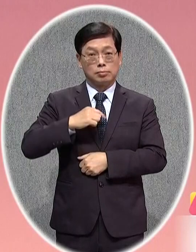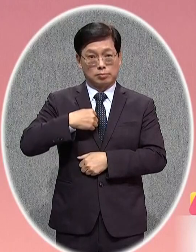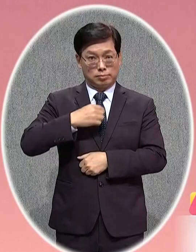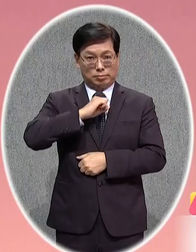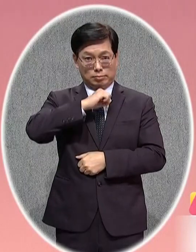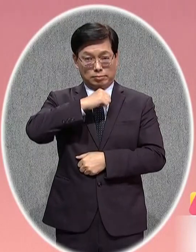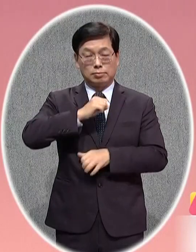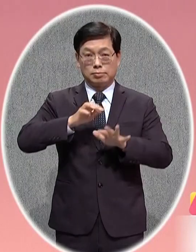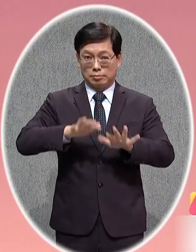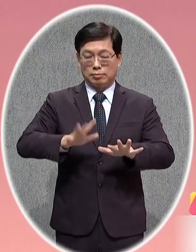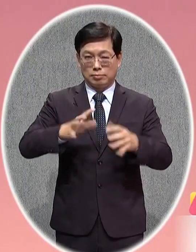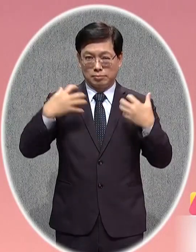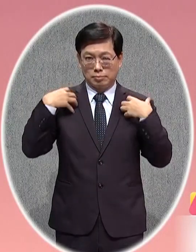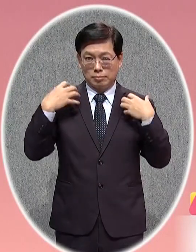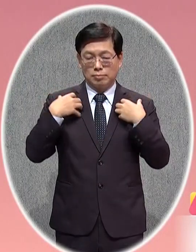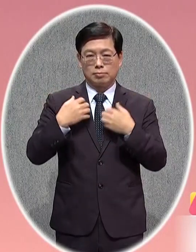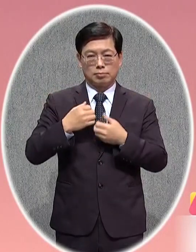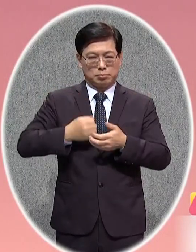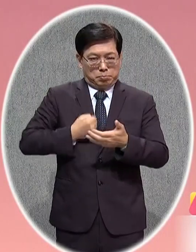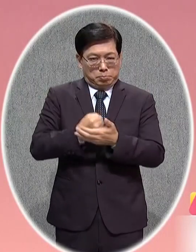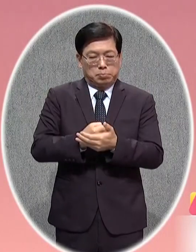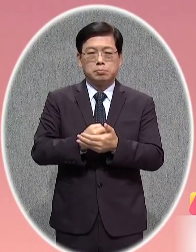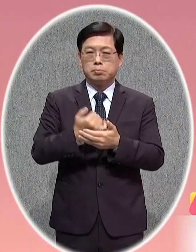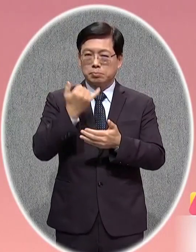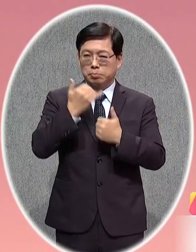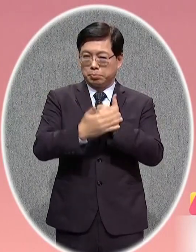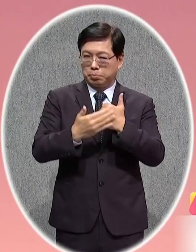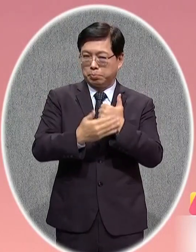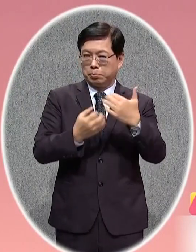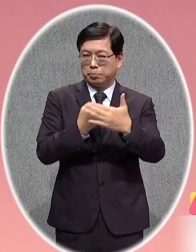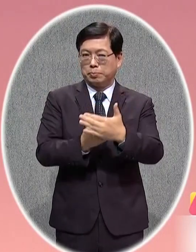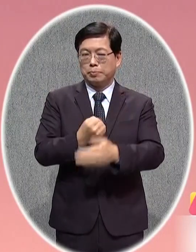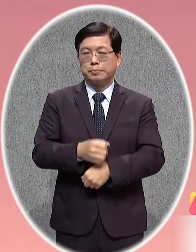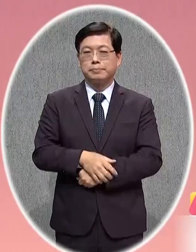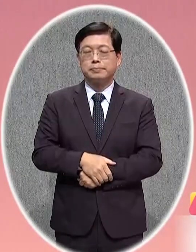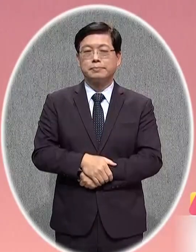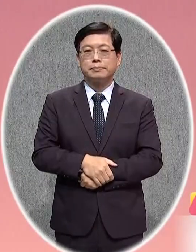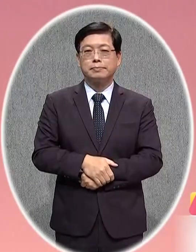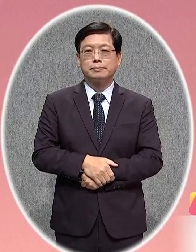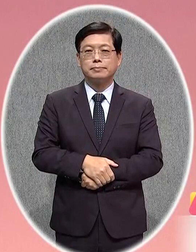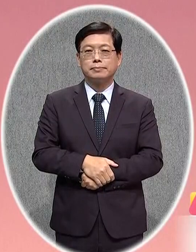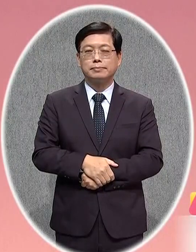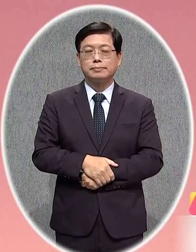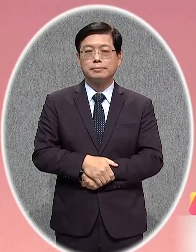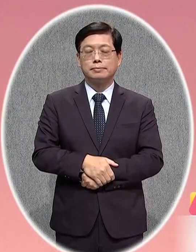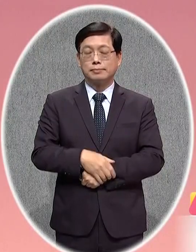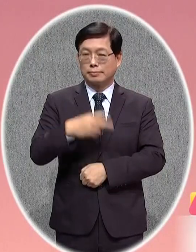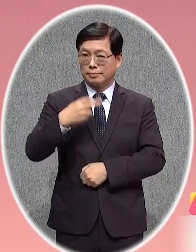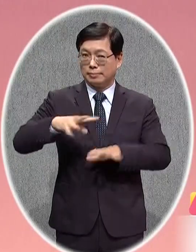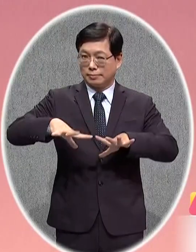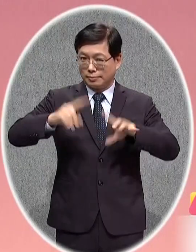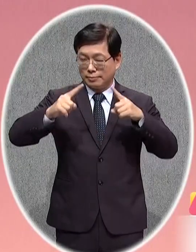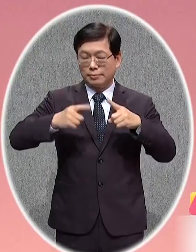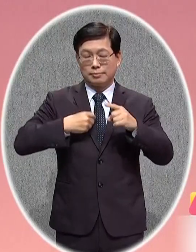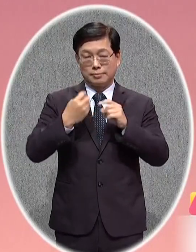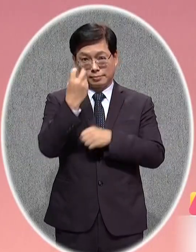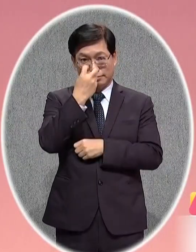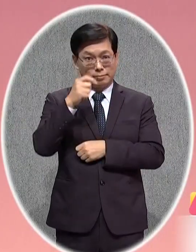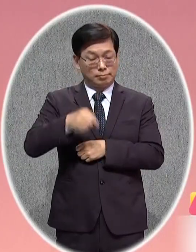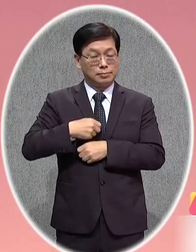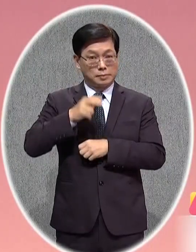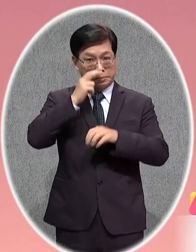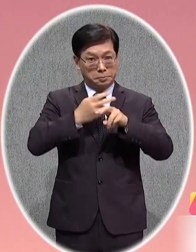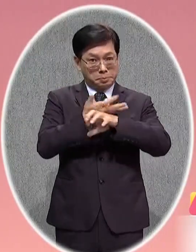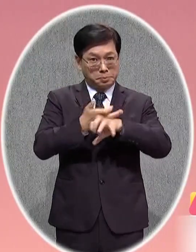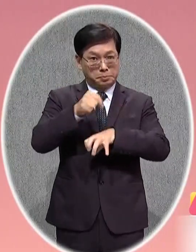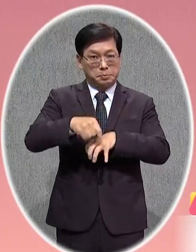台湾有责任有决心要把它保留下来。我们先来看一看藻礁是